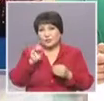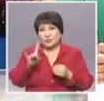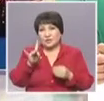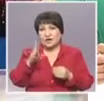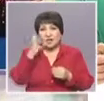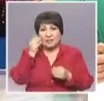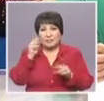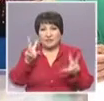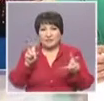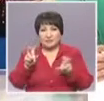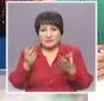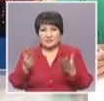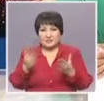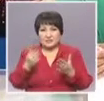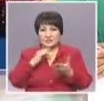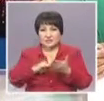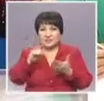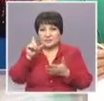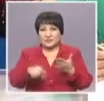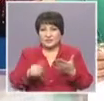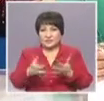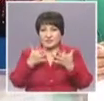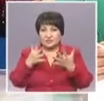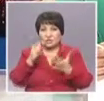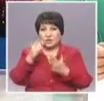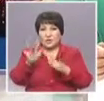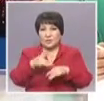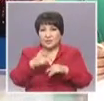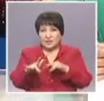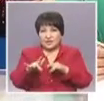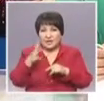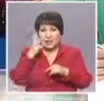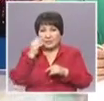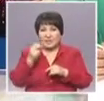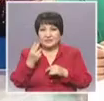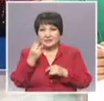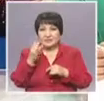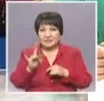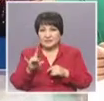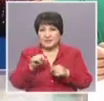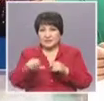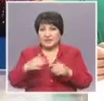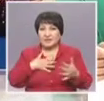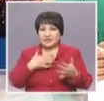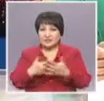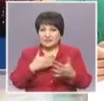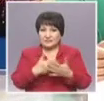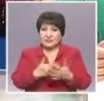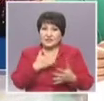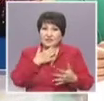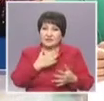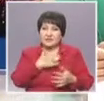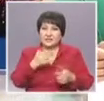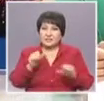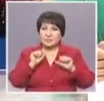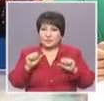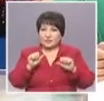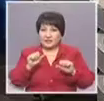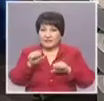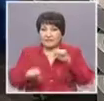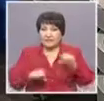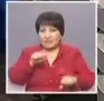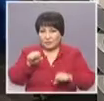наши корреспонденты сегодня выяснили, что по статистике алматинцы самые активные приверженцы велоспорта у нас по стране. А как